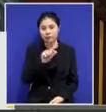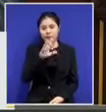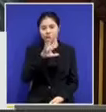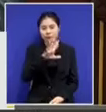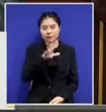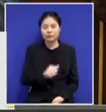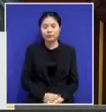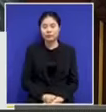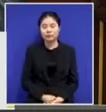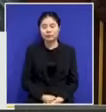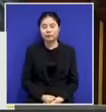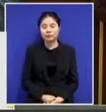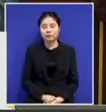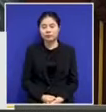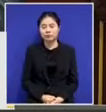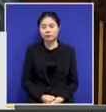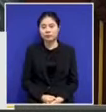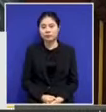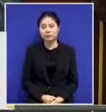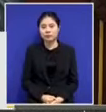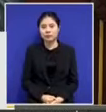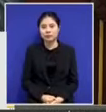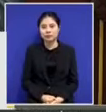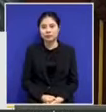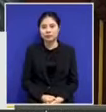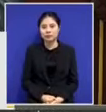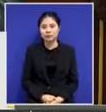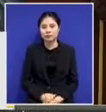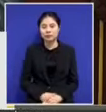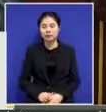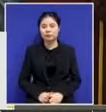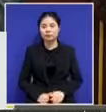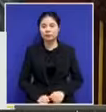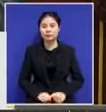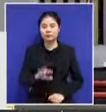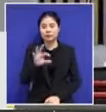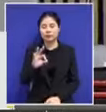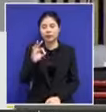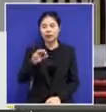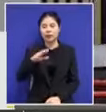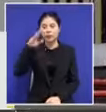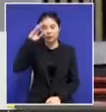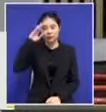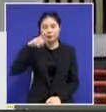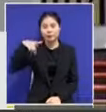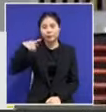225พลเอกธงชัยสารสุข พลเอกประยุทธ์จันทร์โอช